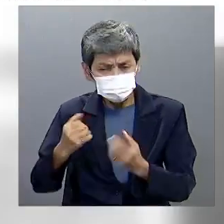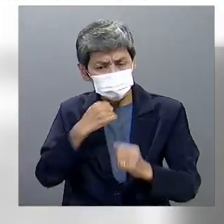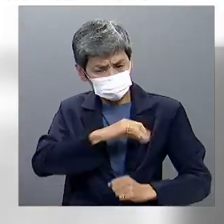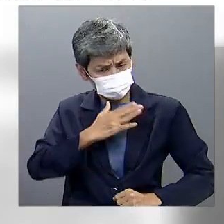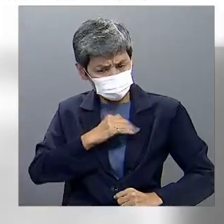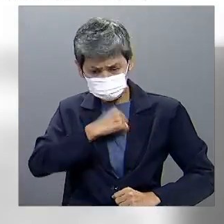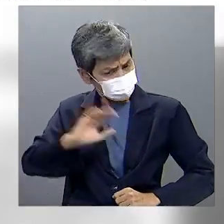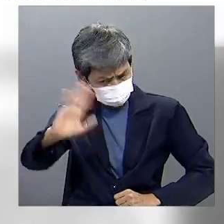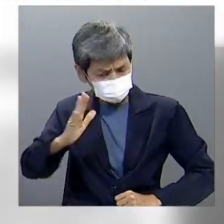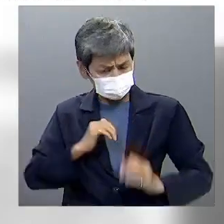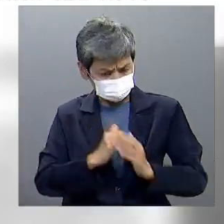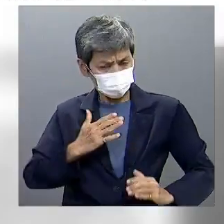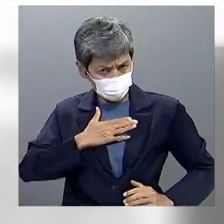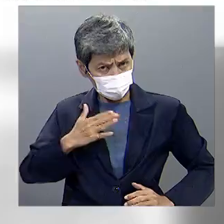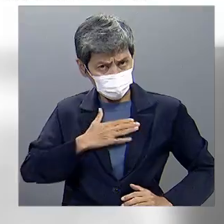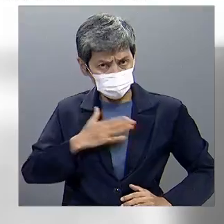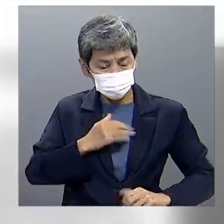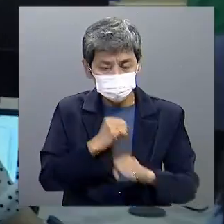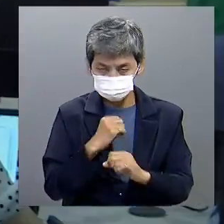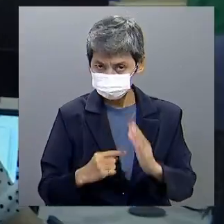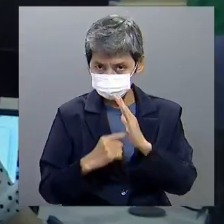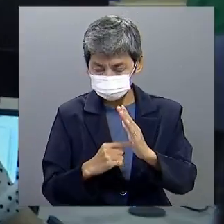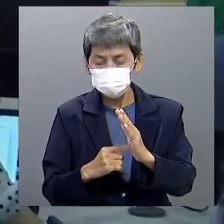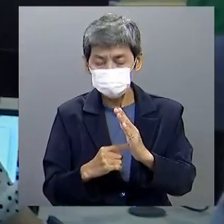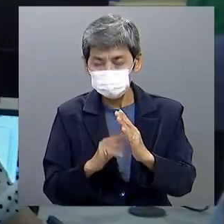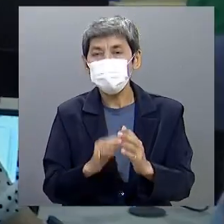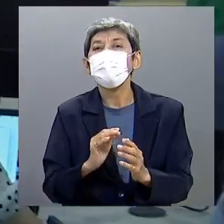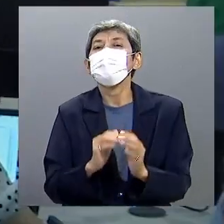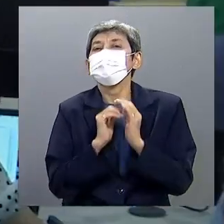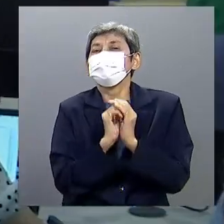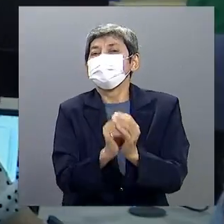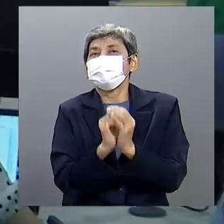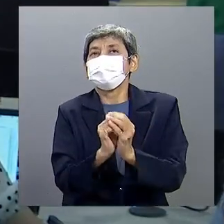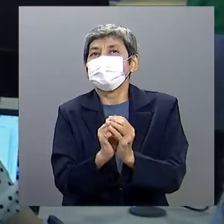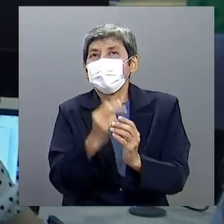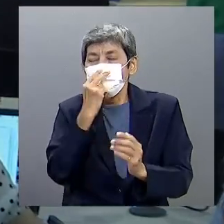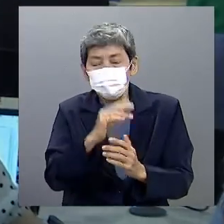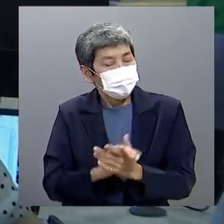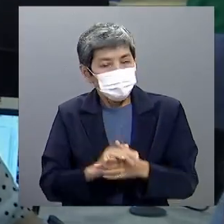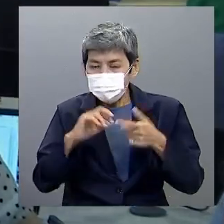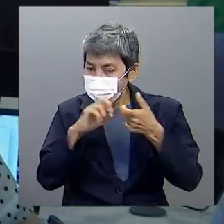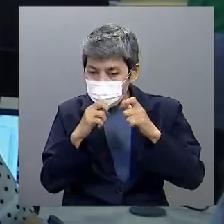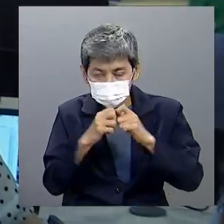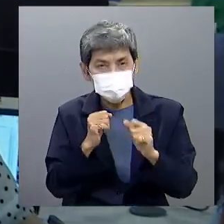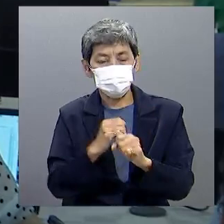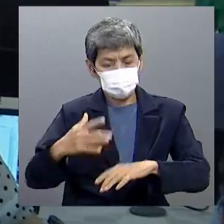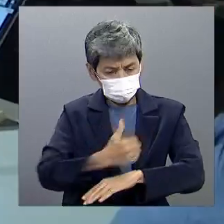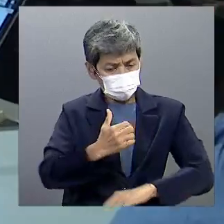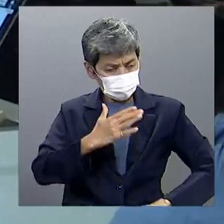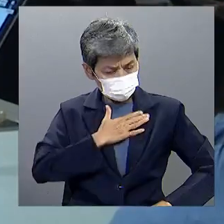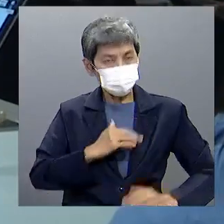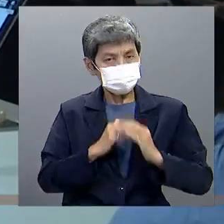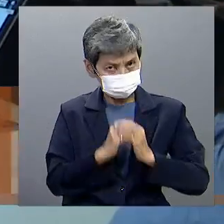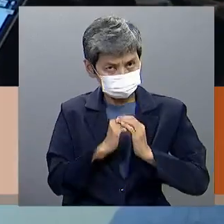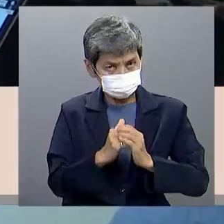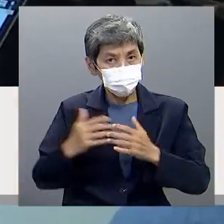ค้านอย่างรุนแรงและการแสดงท่าทีอย่างจริงจังของฝ่ายจีนเป็นการบ่อนทำลายรากฐานการเมืองของความสัมพันธ์จีนสหรั